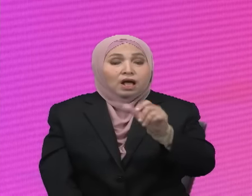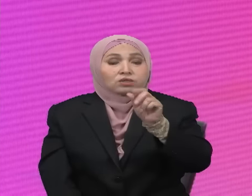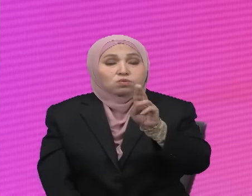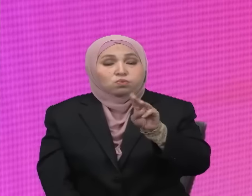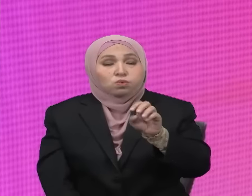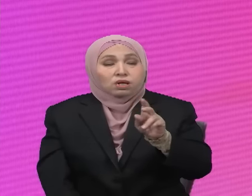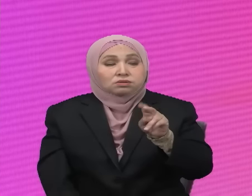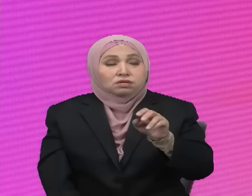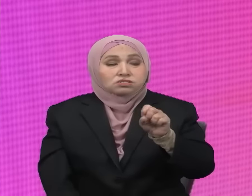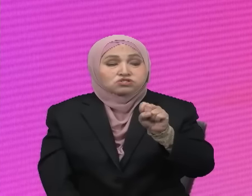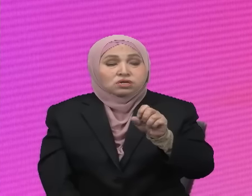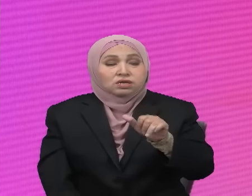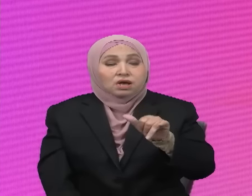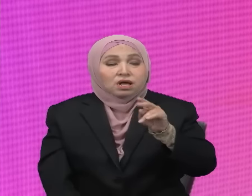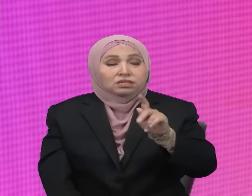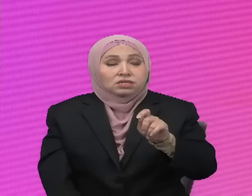Aduwan